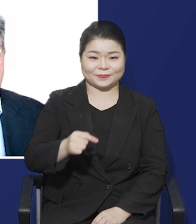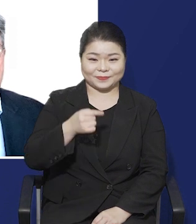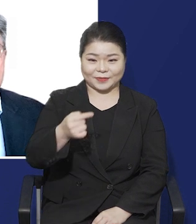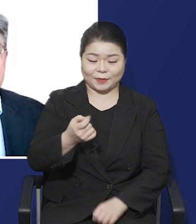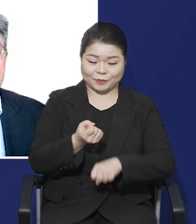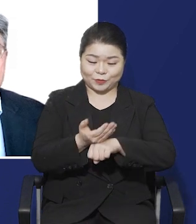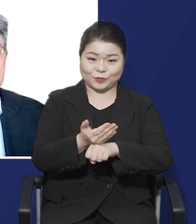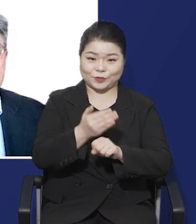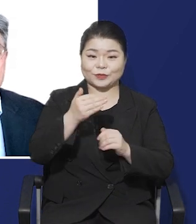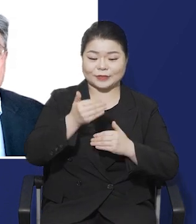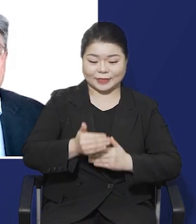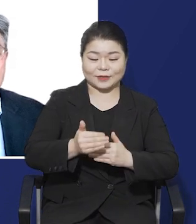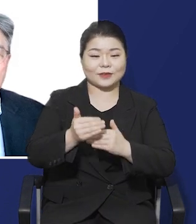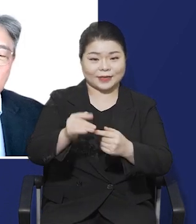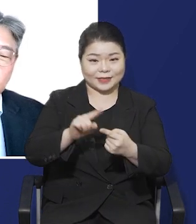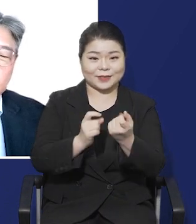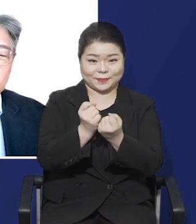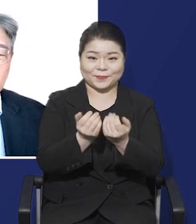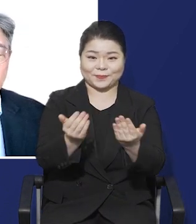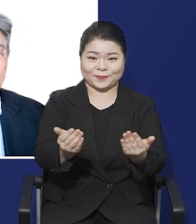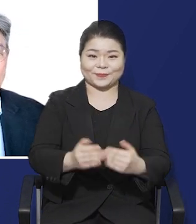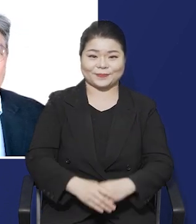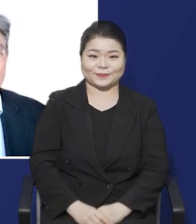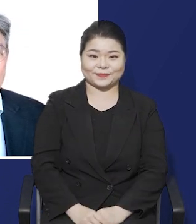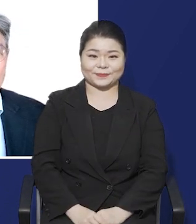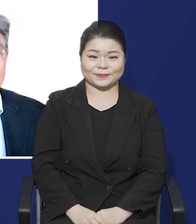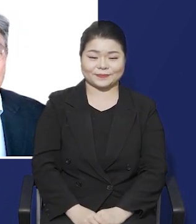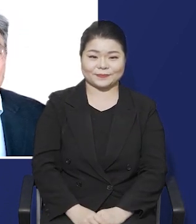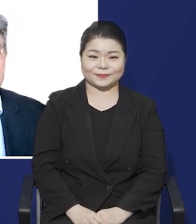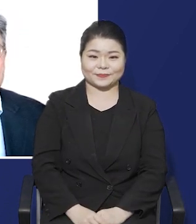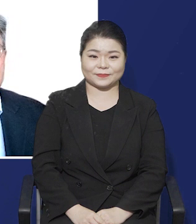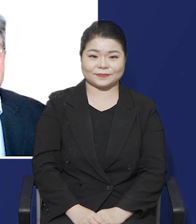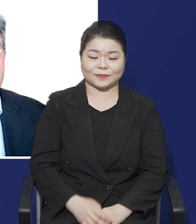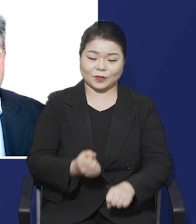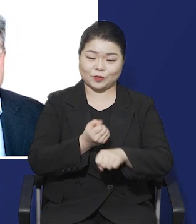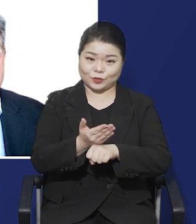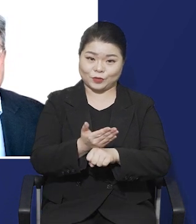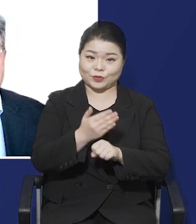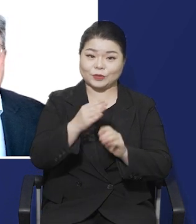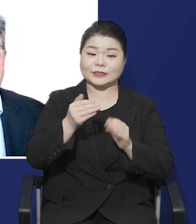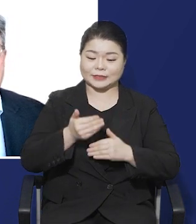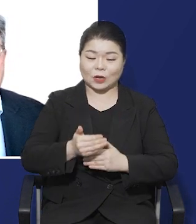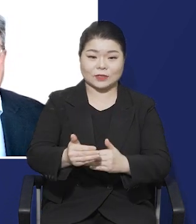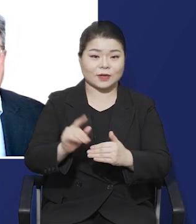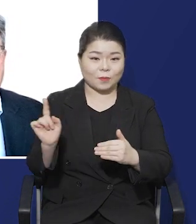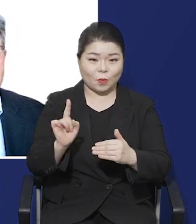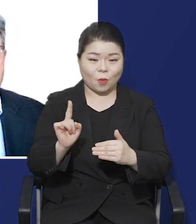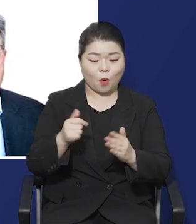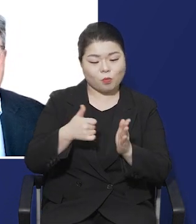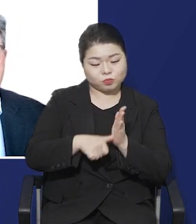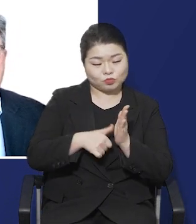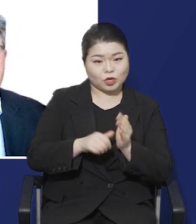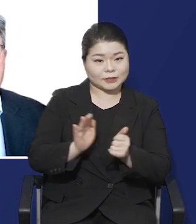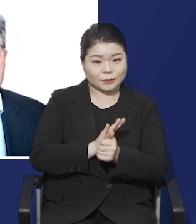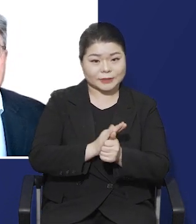다음은 수출 절차에 대해서 한번 알아보겠습니다. 수출 절차라 하면은 유무형의